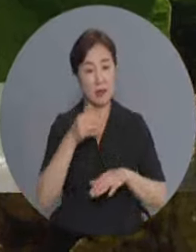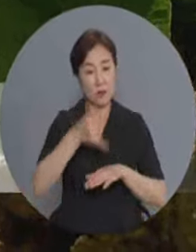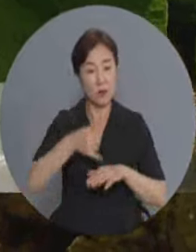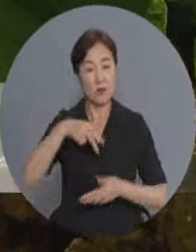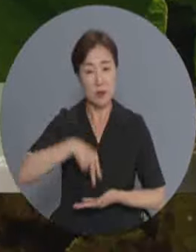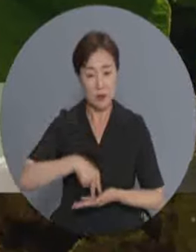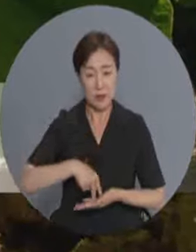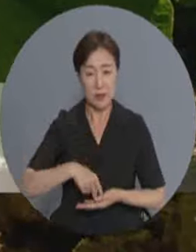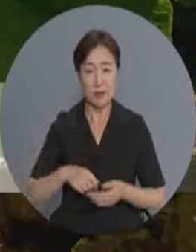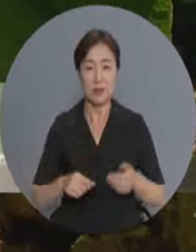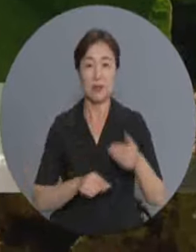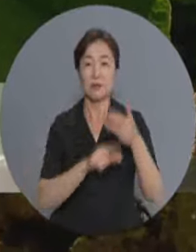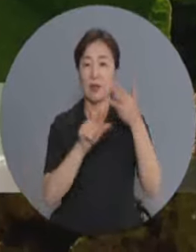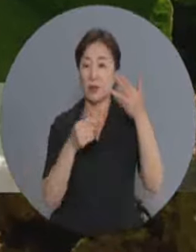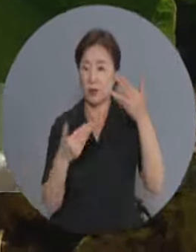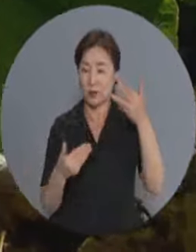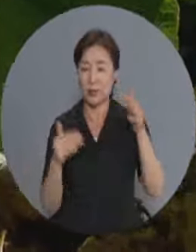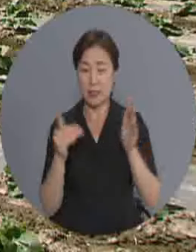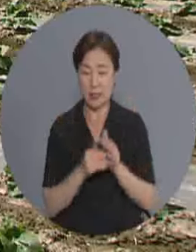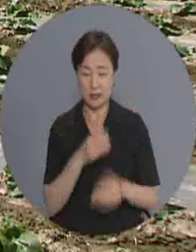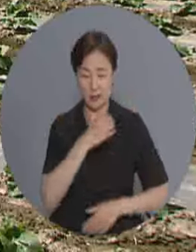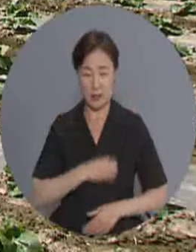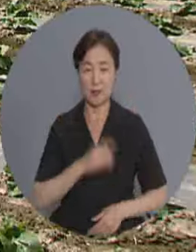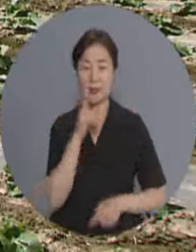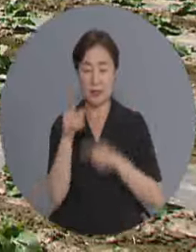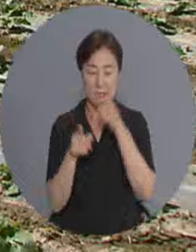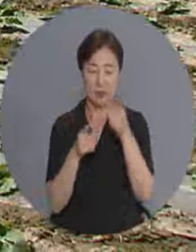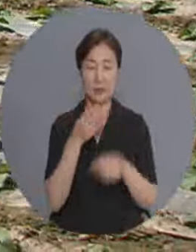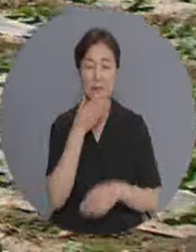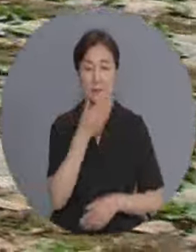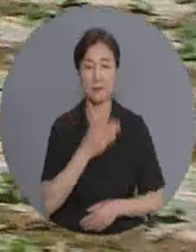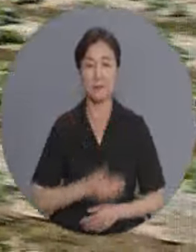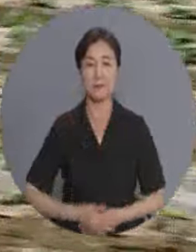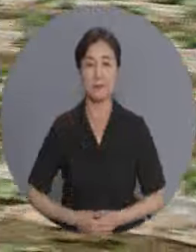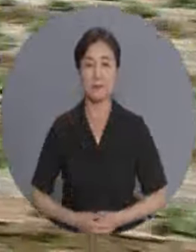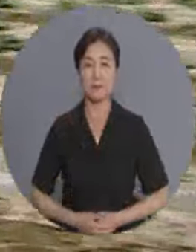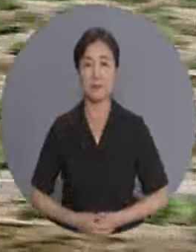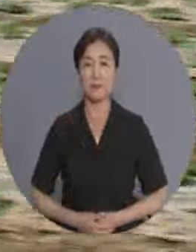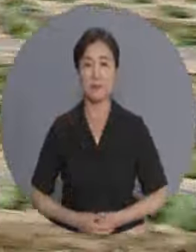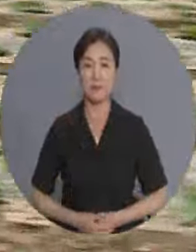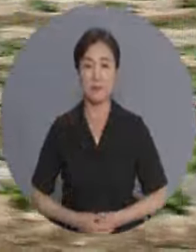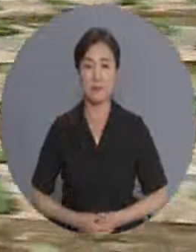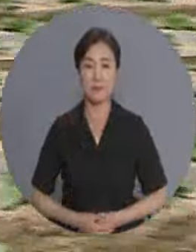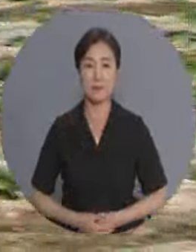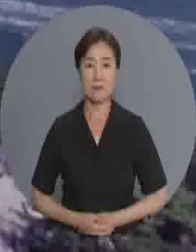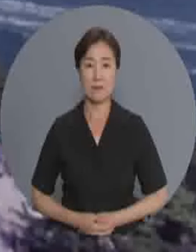달 9일까지 농지 소재지 읍면동 주민센터에 신청하면 됩니다.